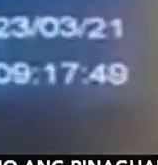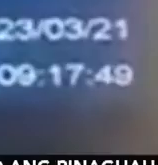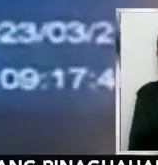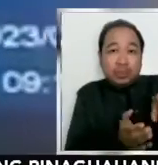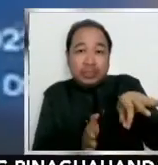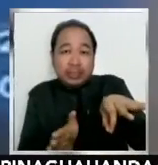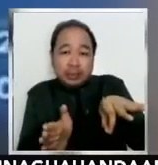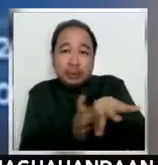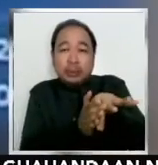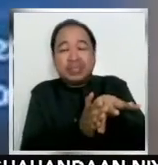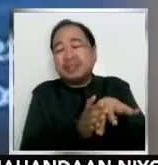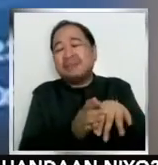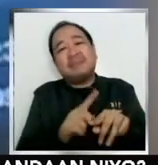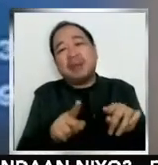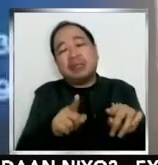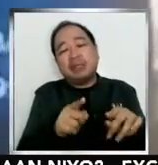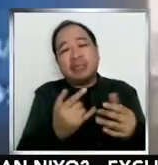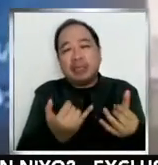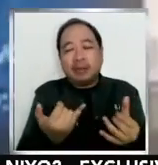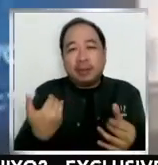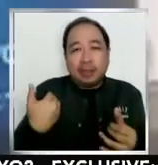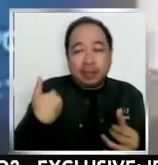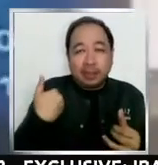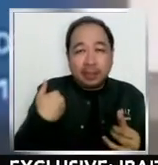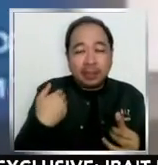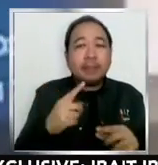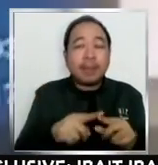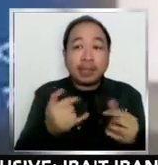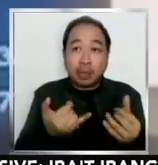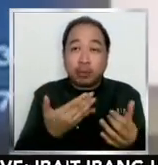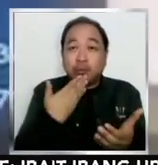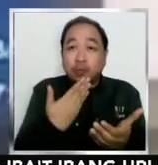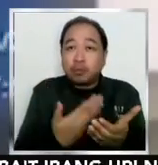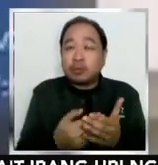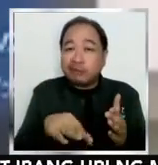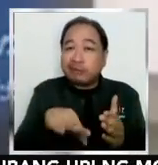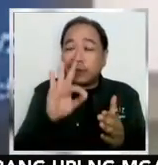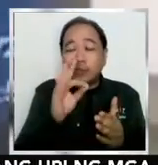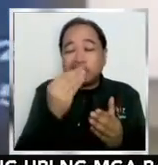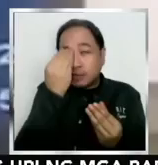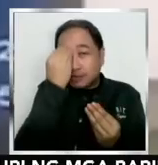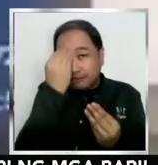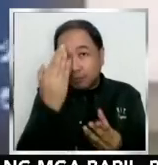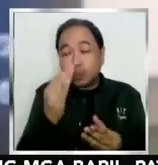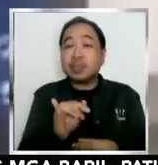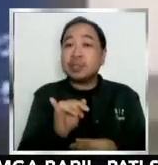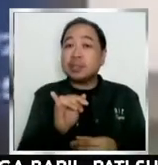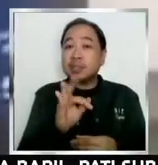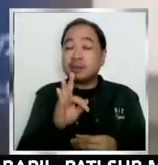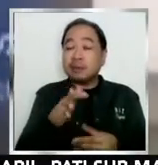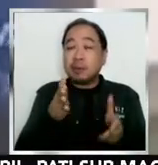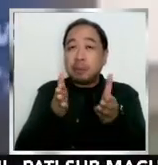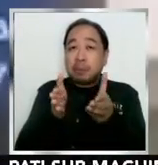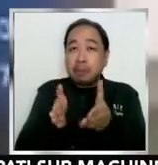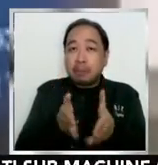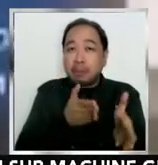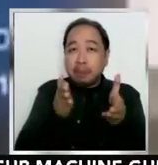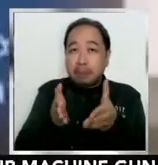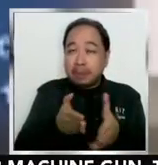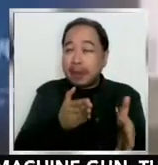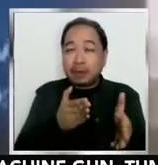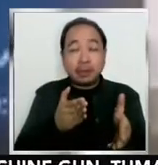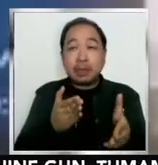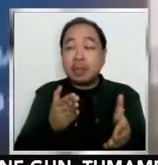3D image ng barko. So, pag magkaplano kang i-siphon o anumang action